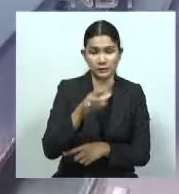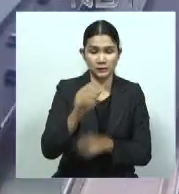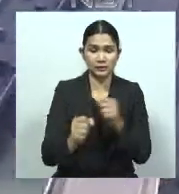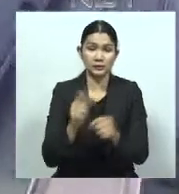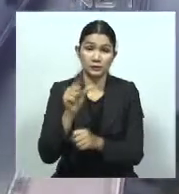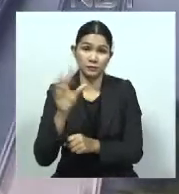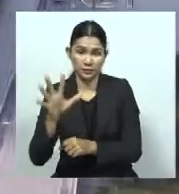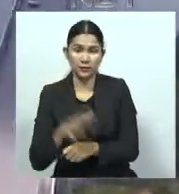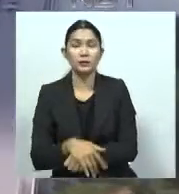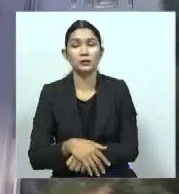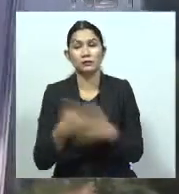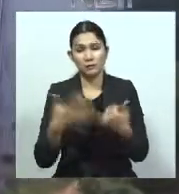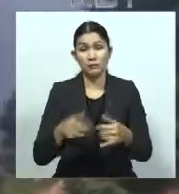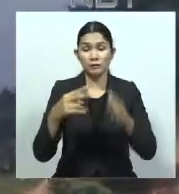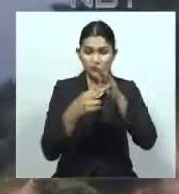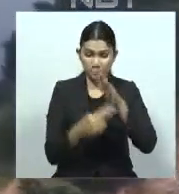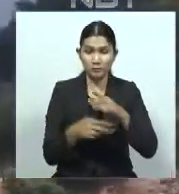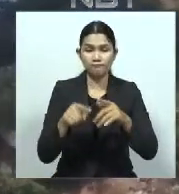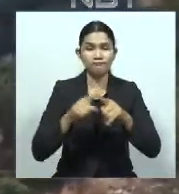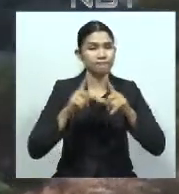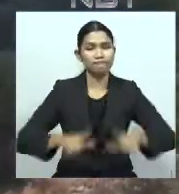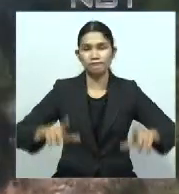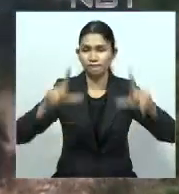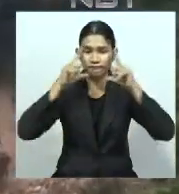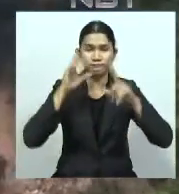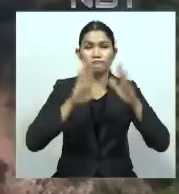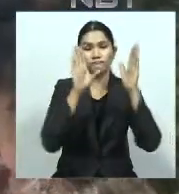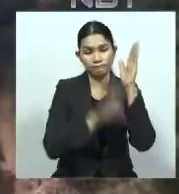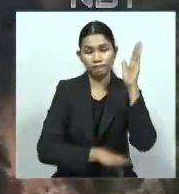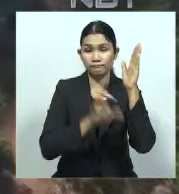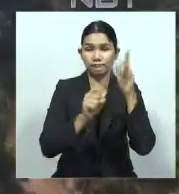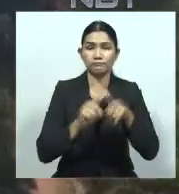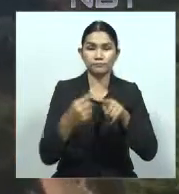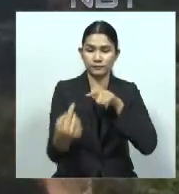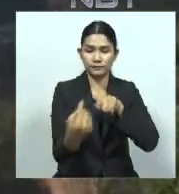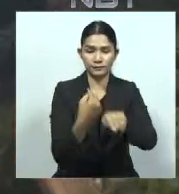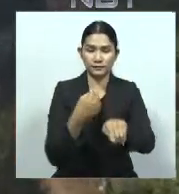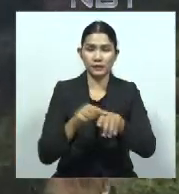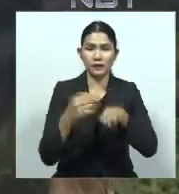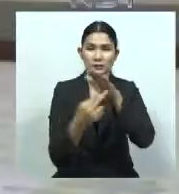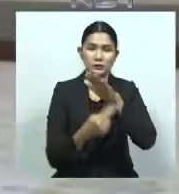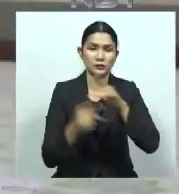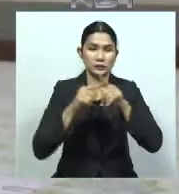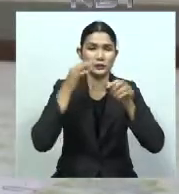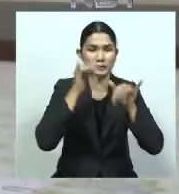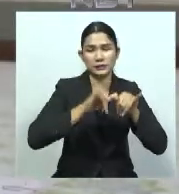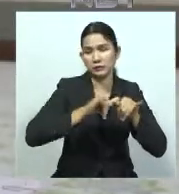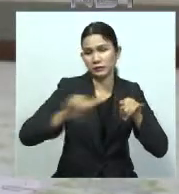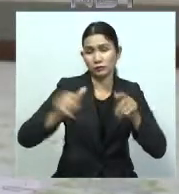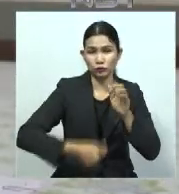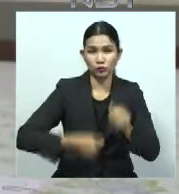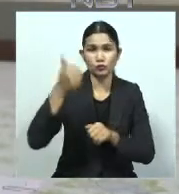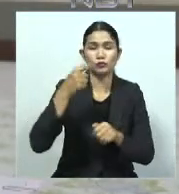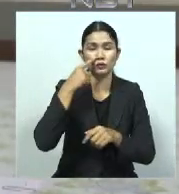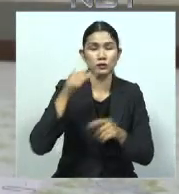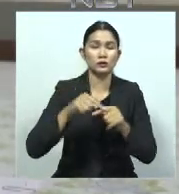งเป็นอีกหนึ่งความภาคภูมิใจของชาวจังหวัดสงขลาสะพานคู่ที่ยาวที่สุดในประเทศไทย เนื่องจากป๋าเองเป็นค